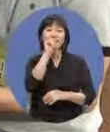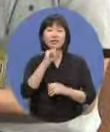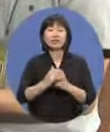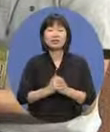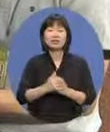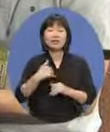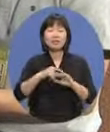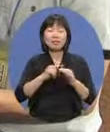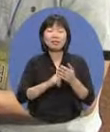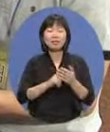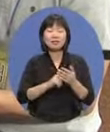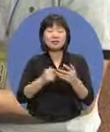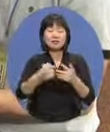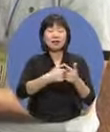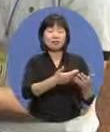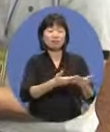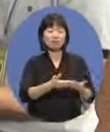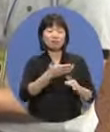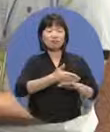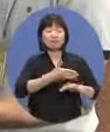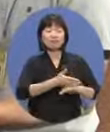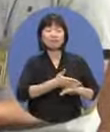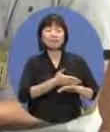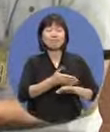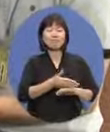내 마음 알아줘서 고마워.